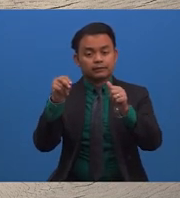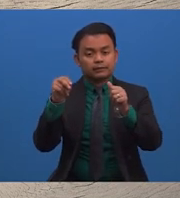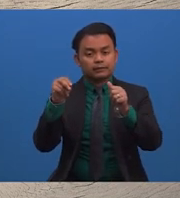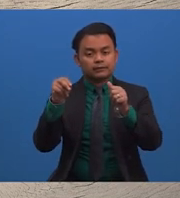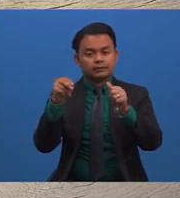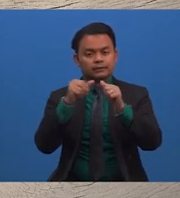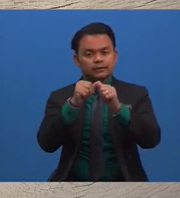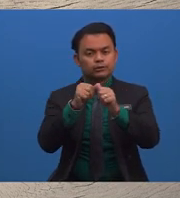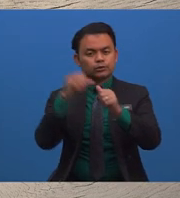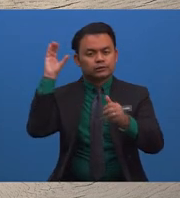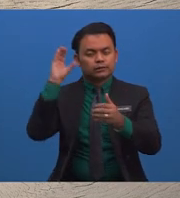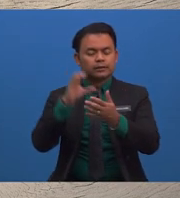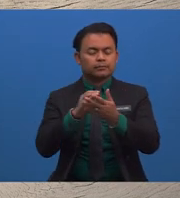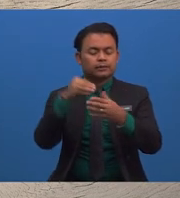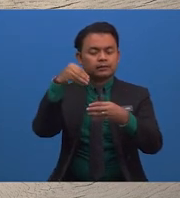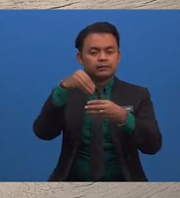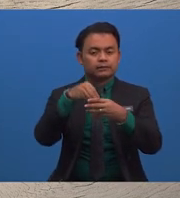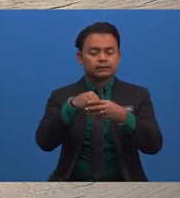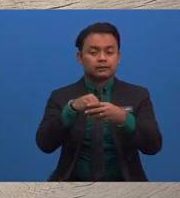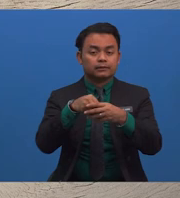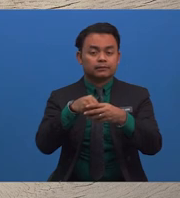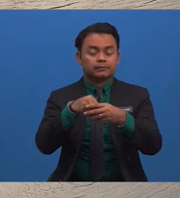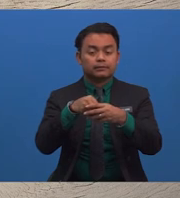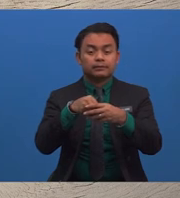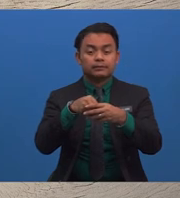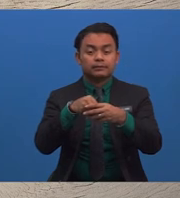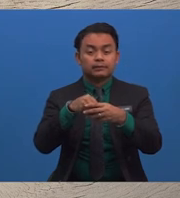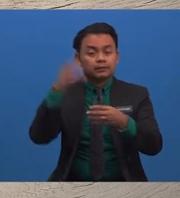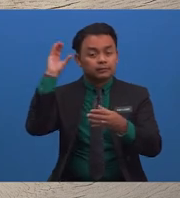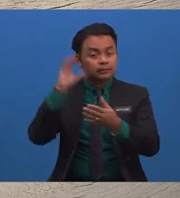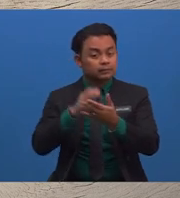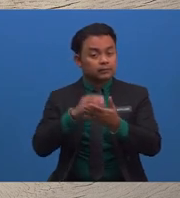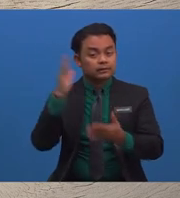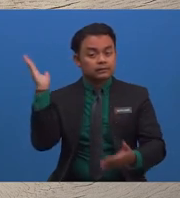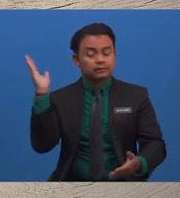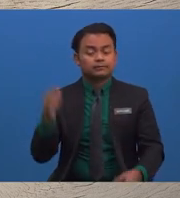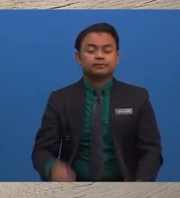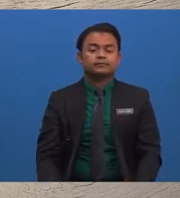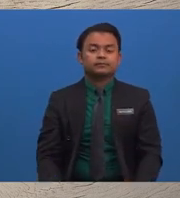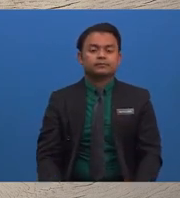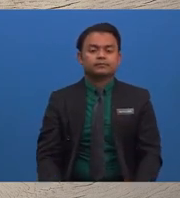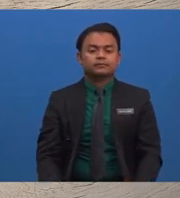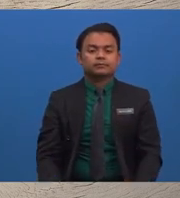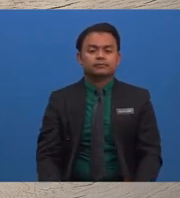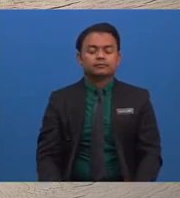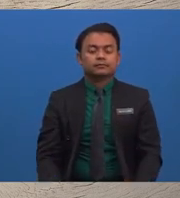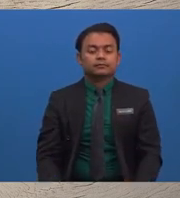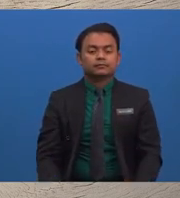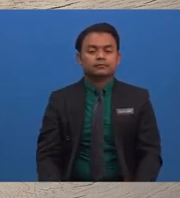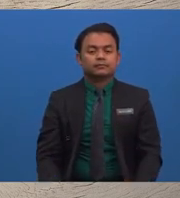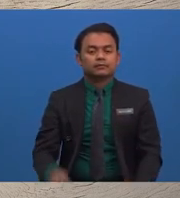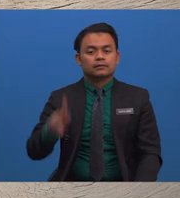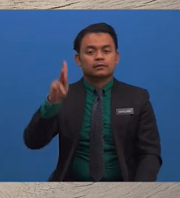Kalian sila beratur. Kalian beredar dari kelas ini pada jarak 1 meter.